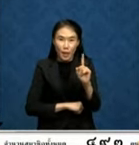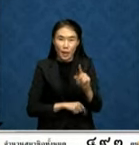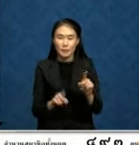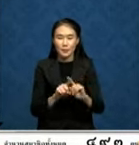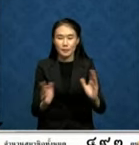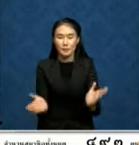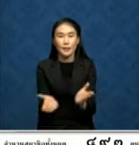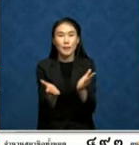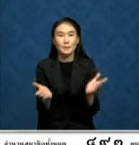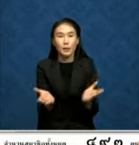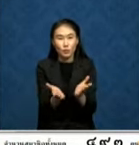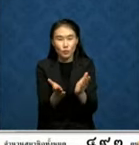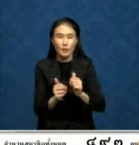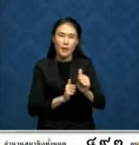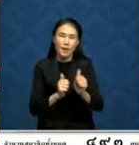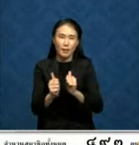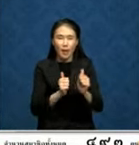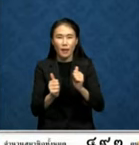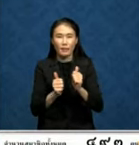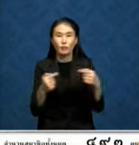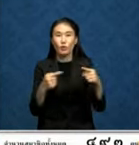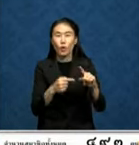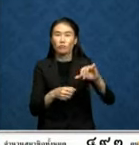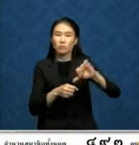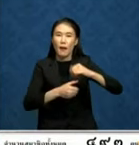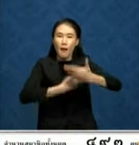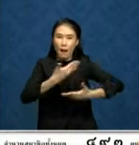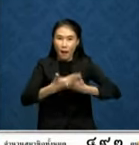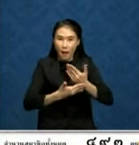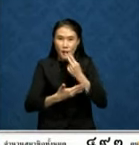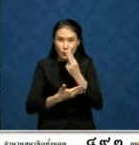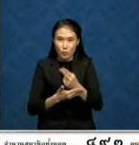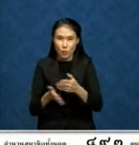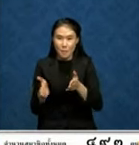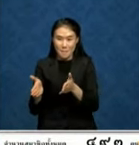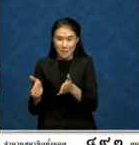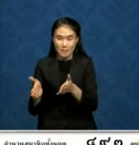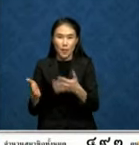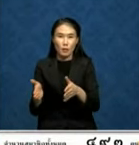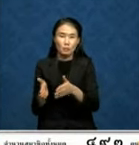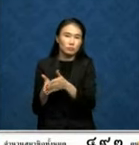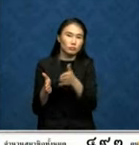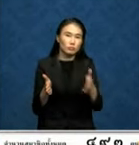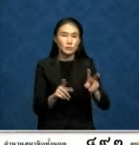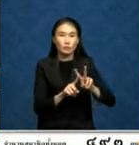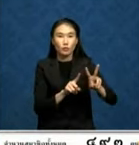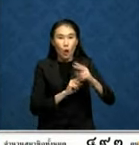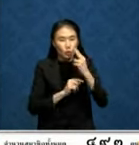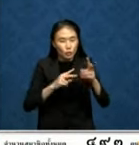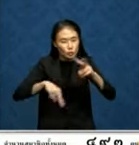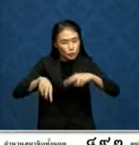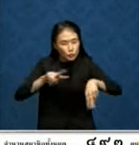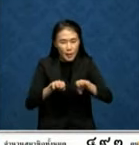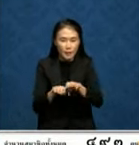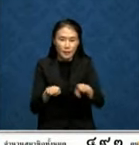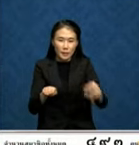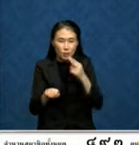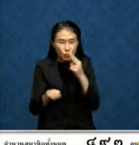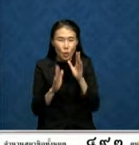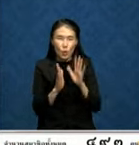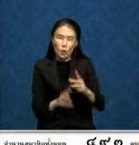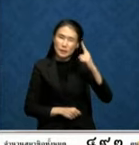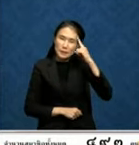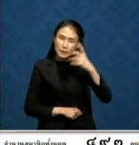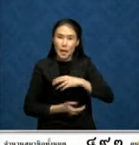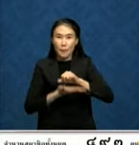ส่งเสริมการแข่งขันในกิจการก๊าซระยะที่2โดยออกหลักเกณฑ์การกำกับดูแลผู้บริหาร